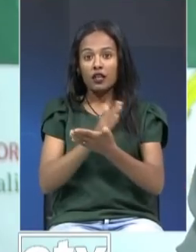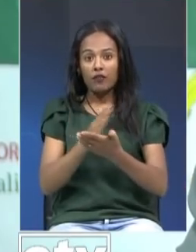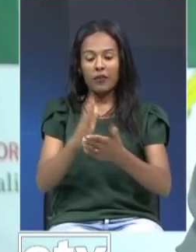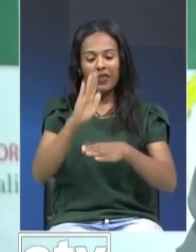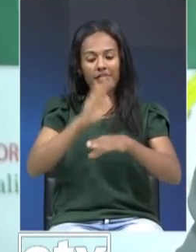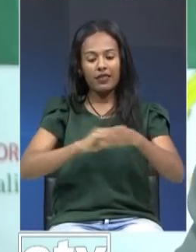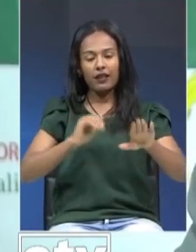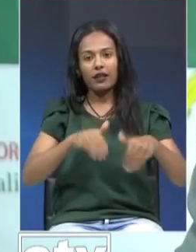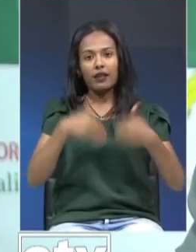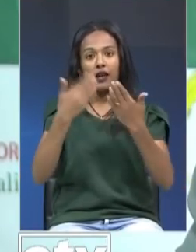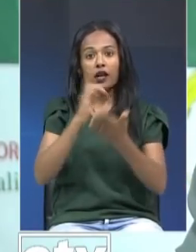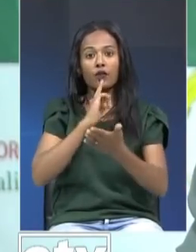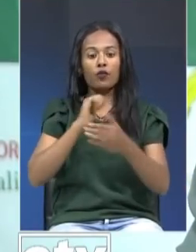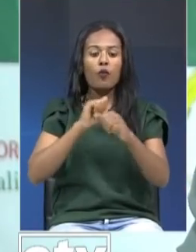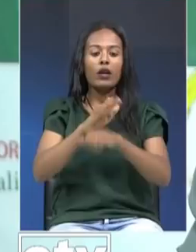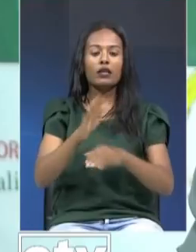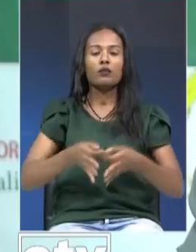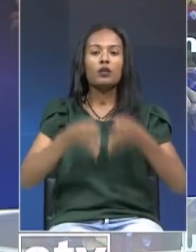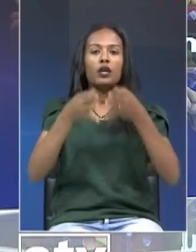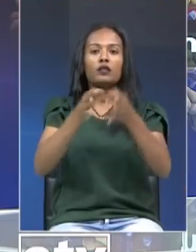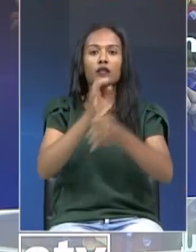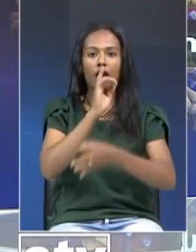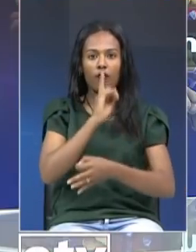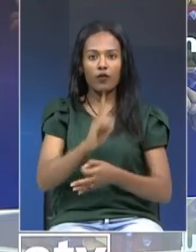ጥሪ ያቀረብን ነው መልእክትም ያስተላልፈን ነው።